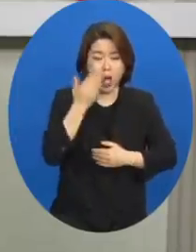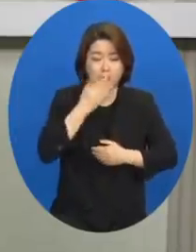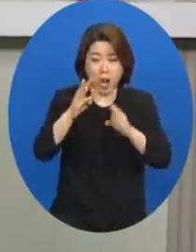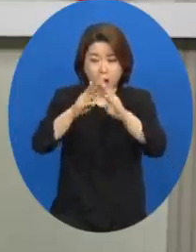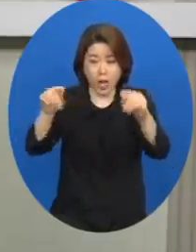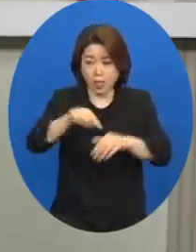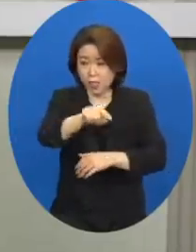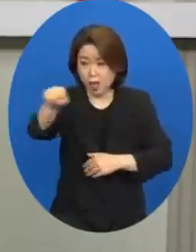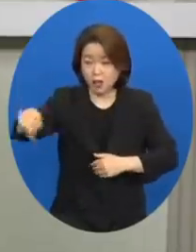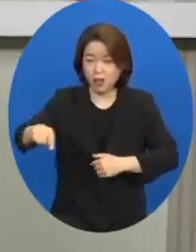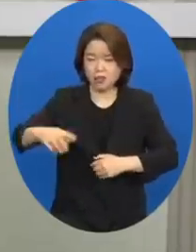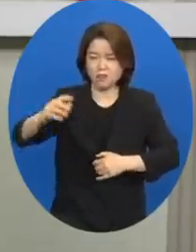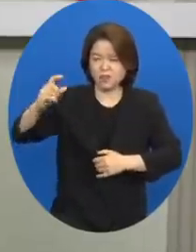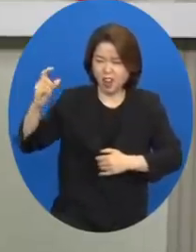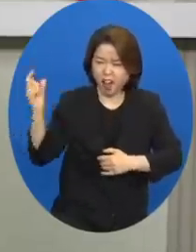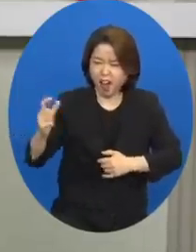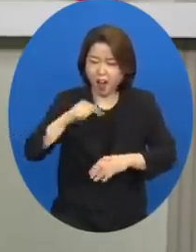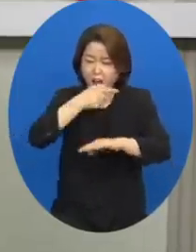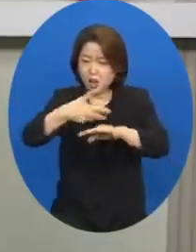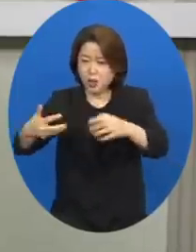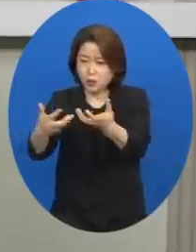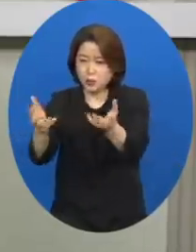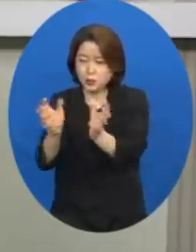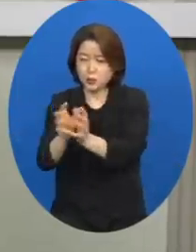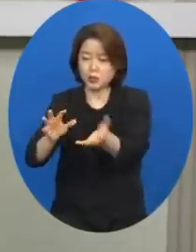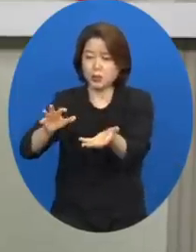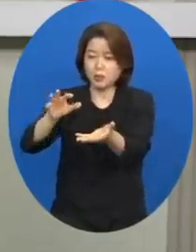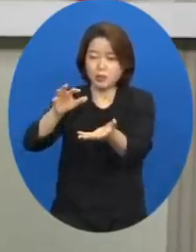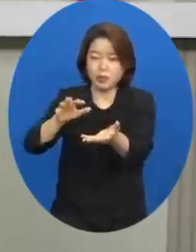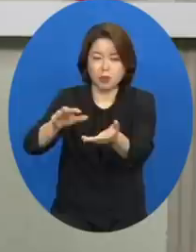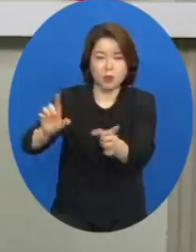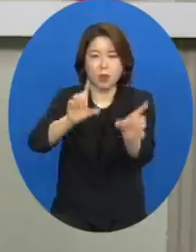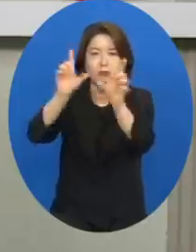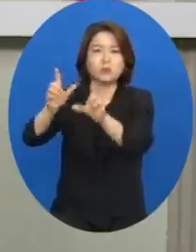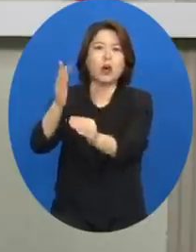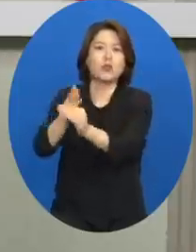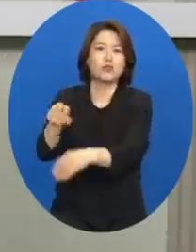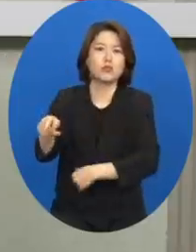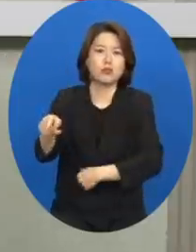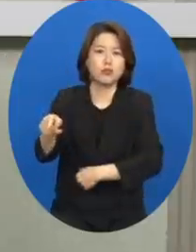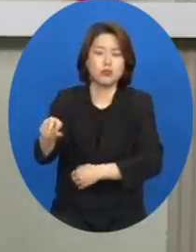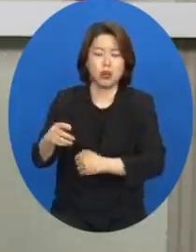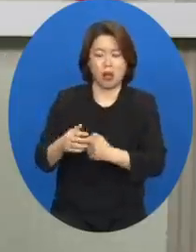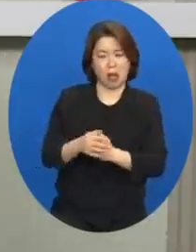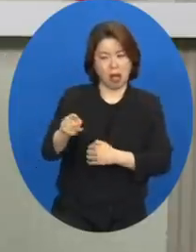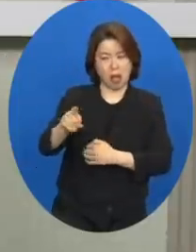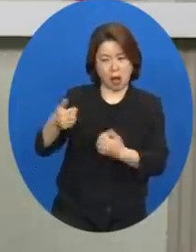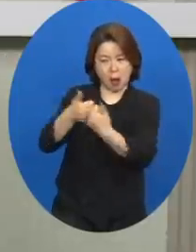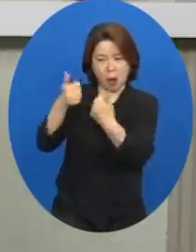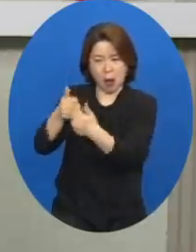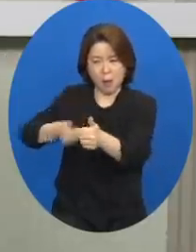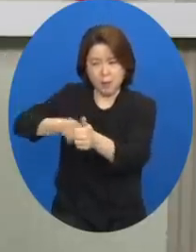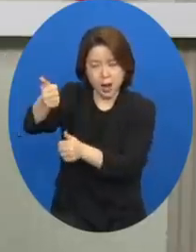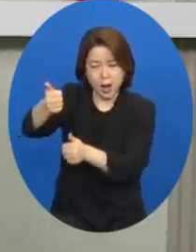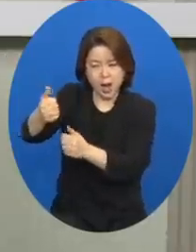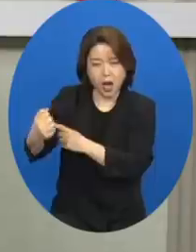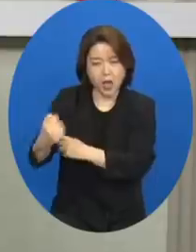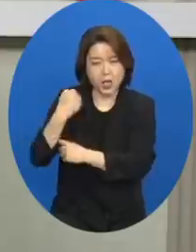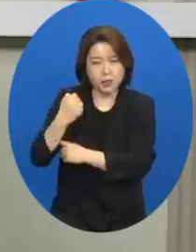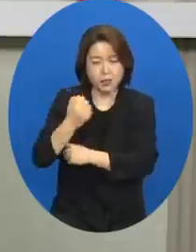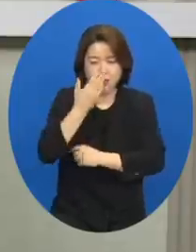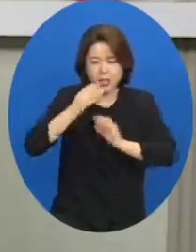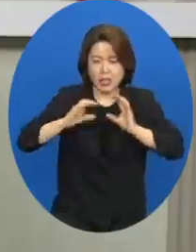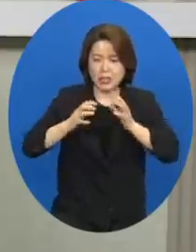이미 그곳에 터를 내리고 살고 있었습니다 그들을 이길 수 있는 힘이 그들에게는